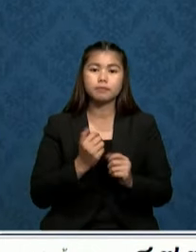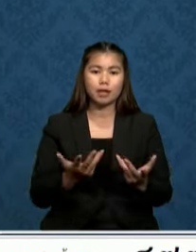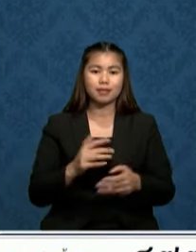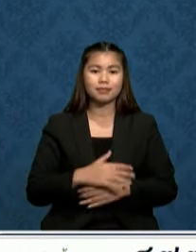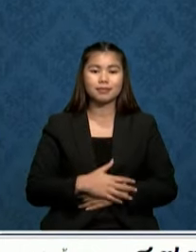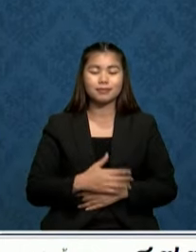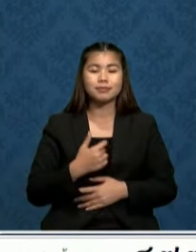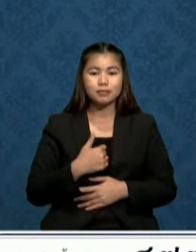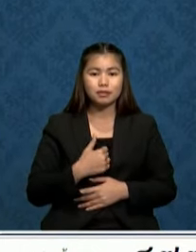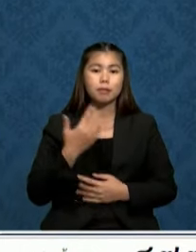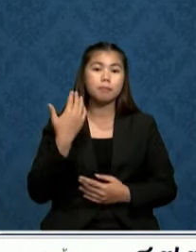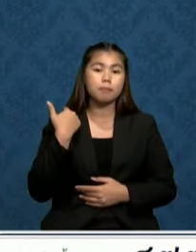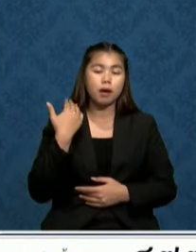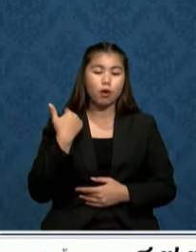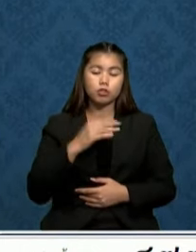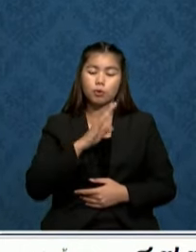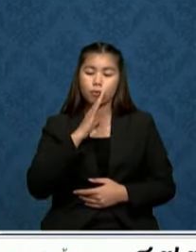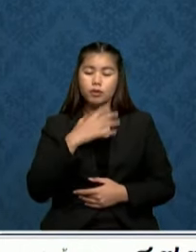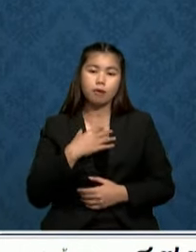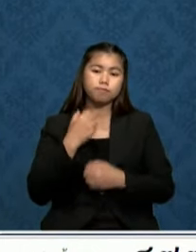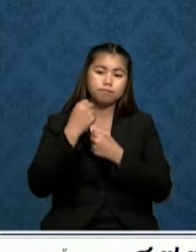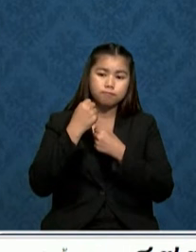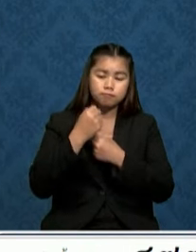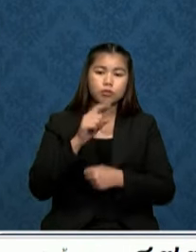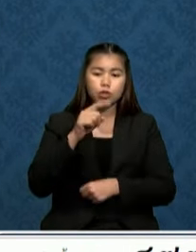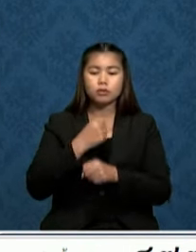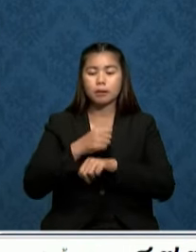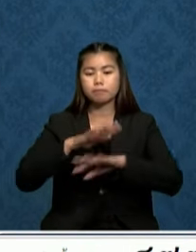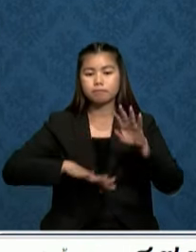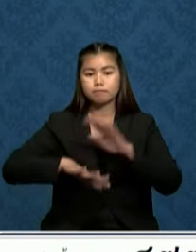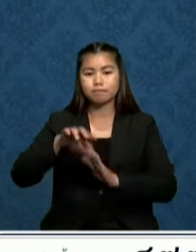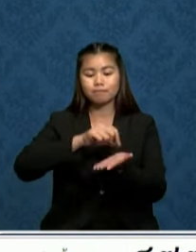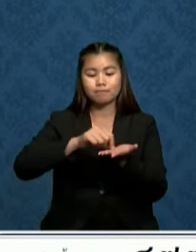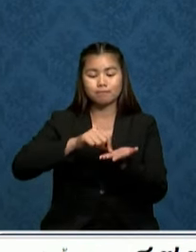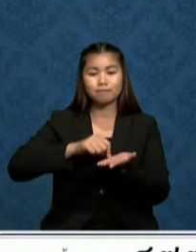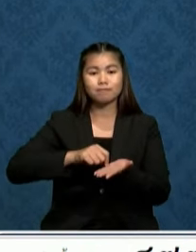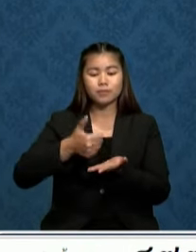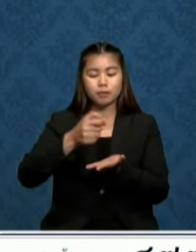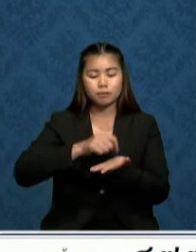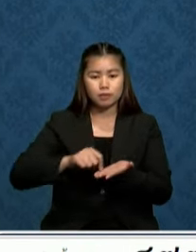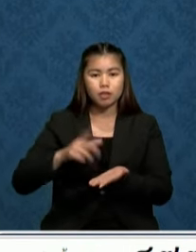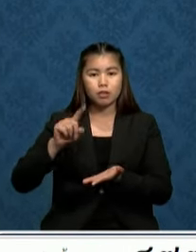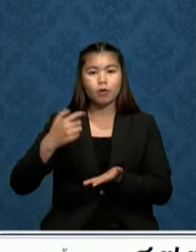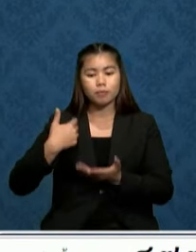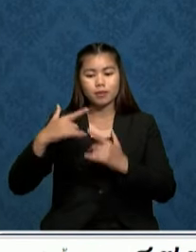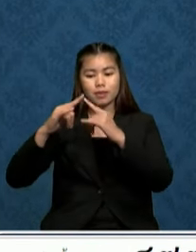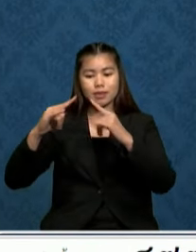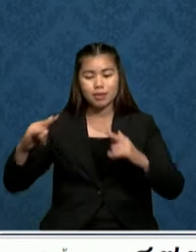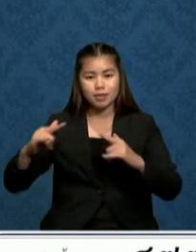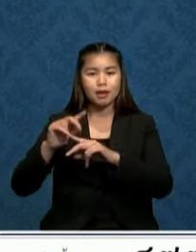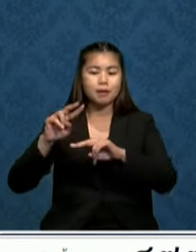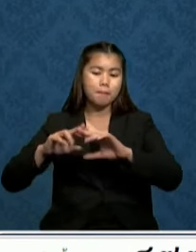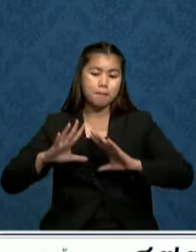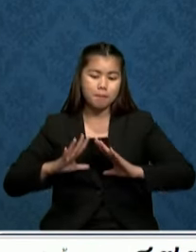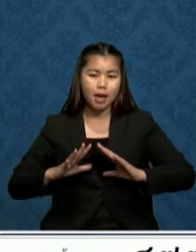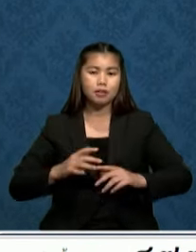วัเป็อนะับคืเวลาเราจะลงนารงเปนัต้เข้าชื่อดวยมือเรากต้ห handling vagved intoต